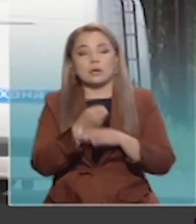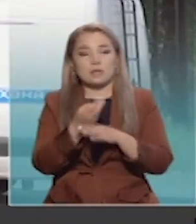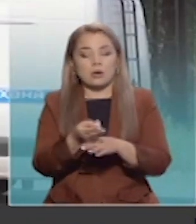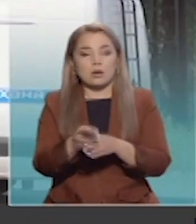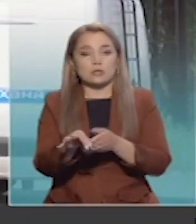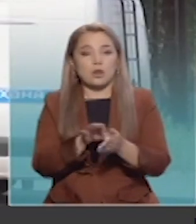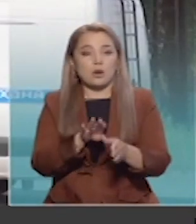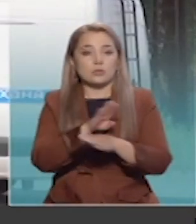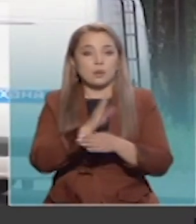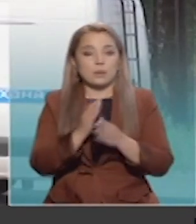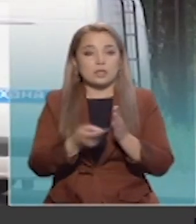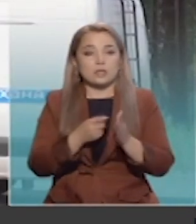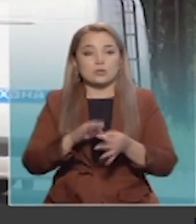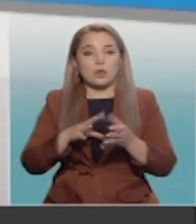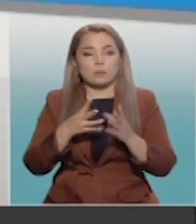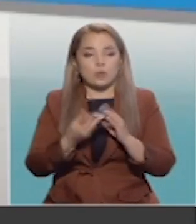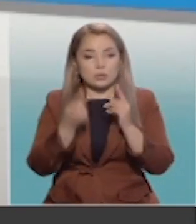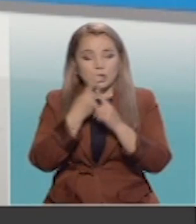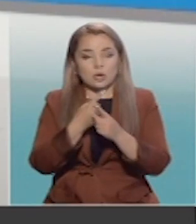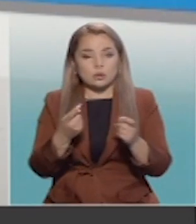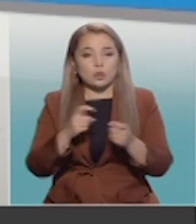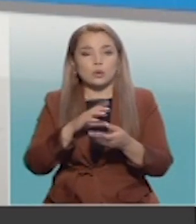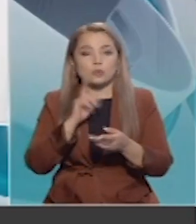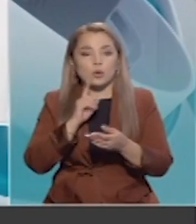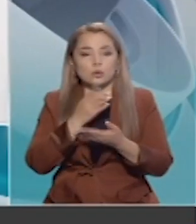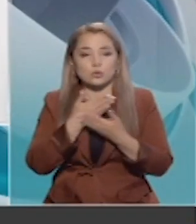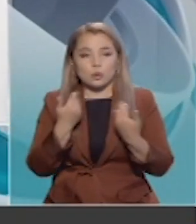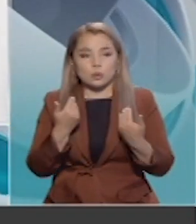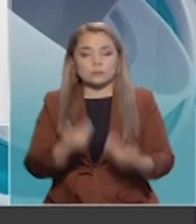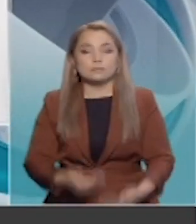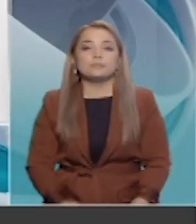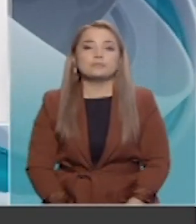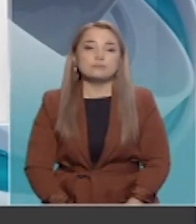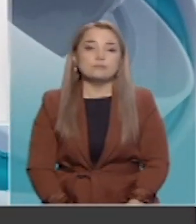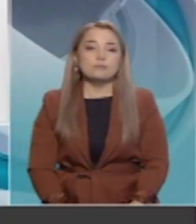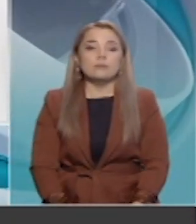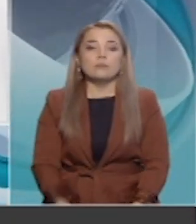Полиция тергеу қорытындысын әлі жария еткен жоқ.